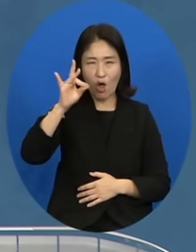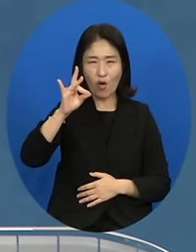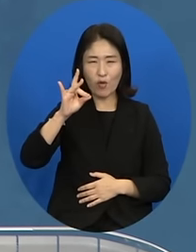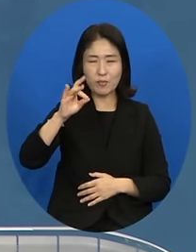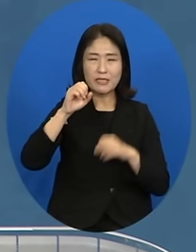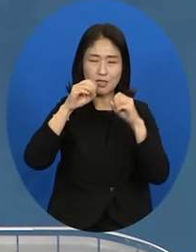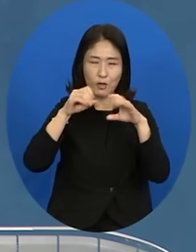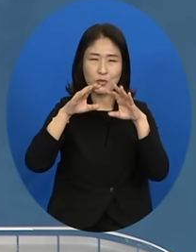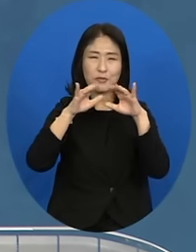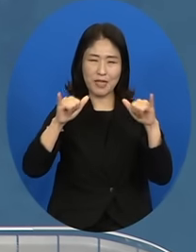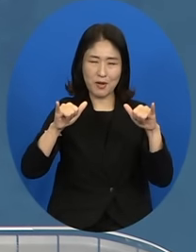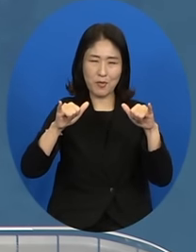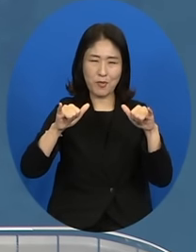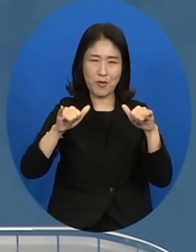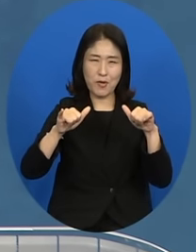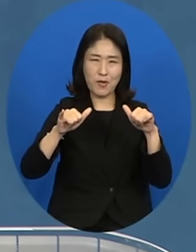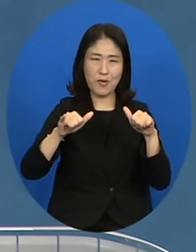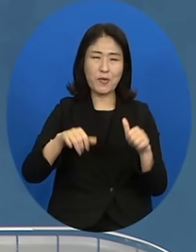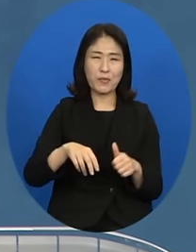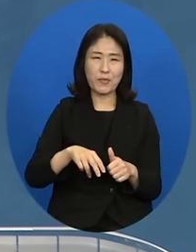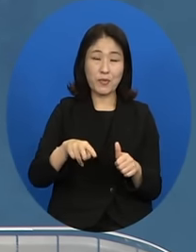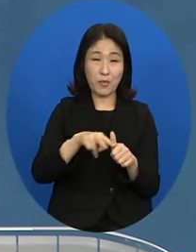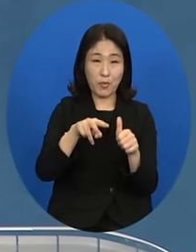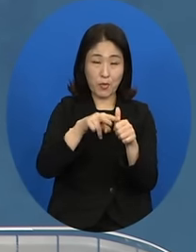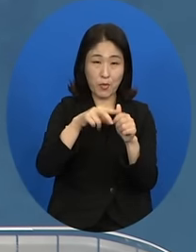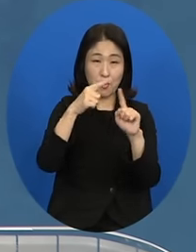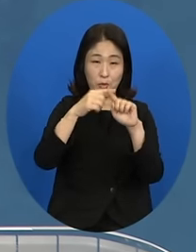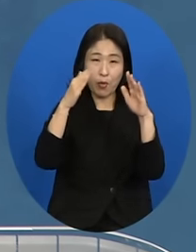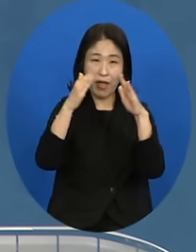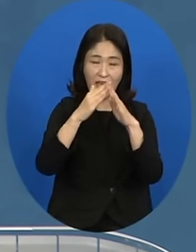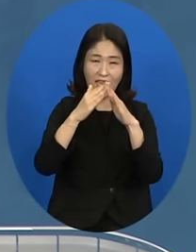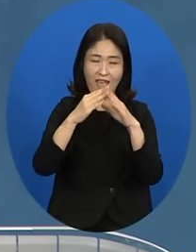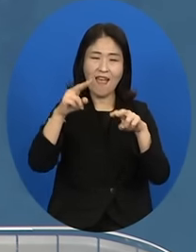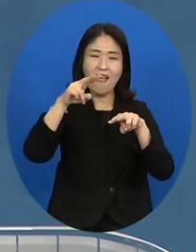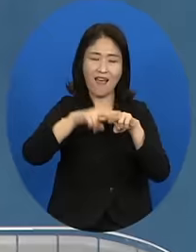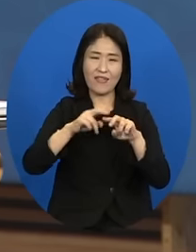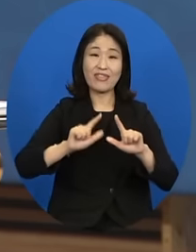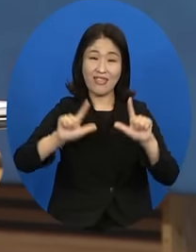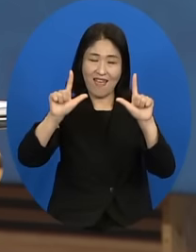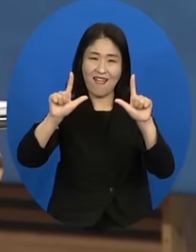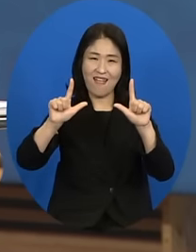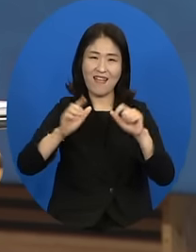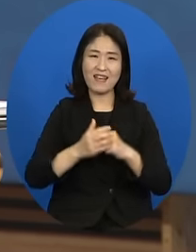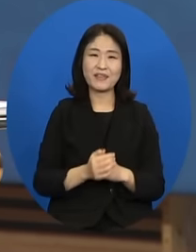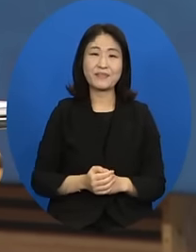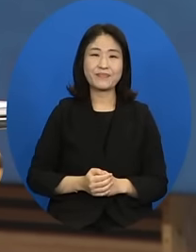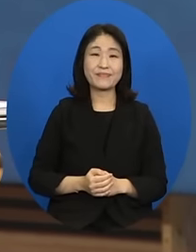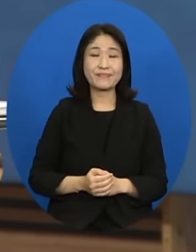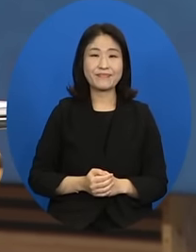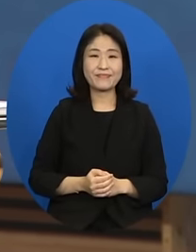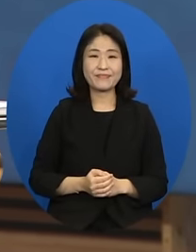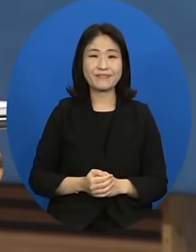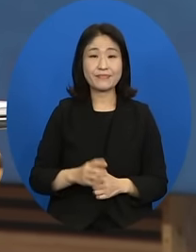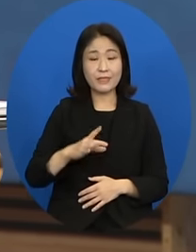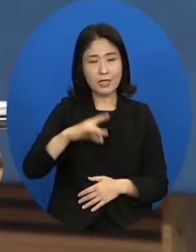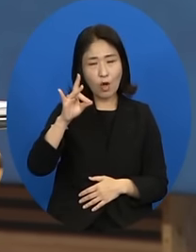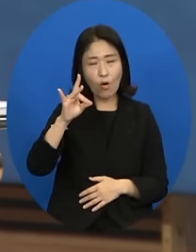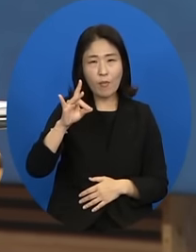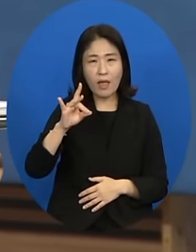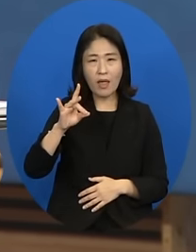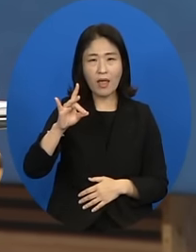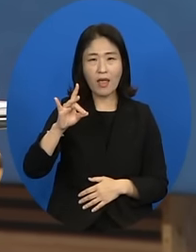전도사로 부임한 날입니다. 이제 만 14년이 지났는데요. 처음에 이 본당에